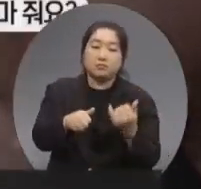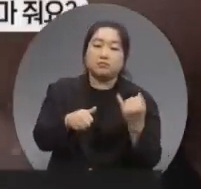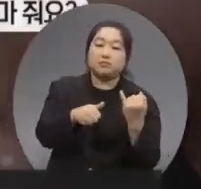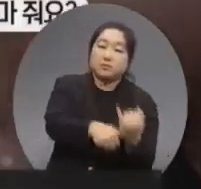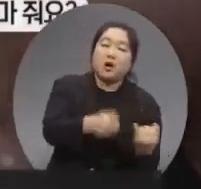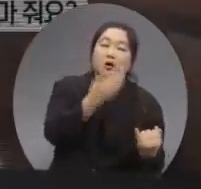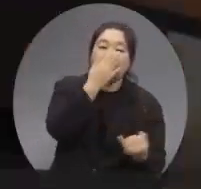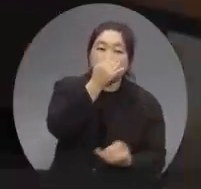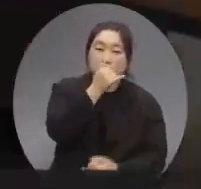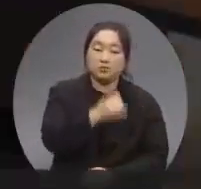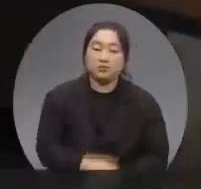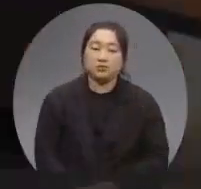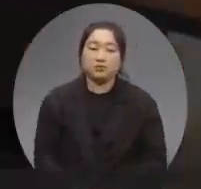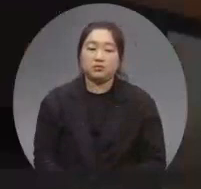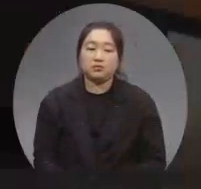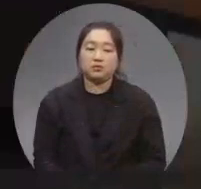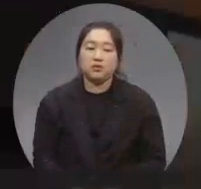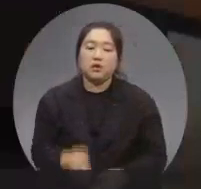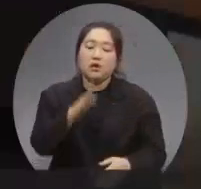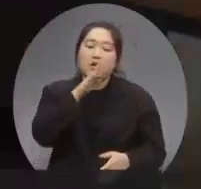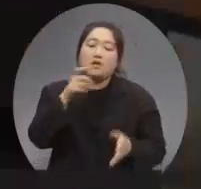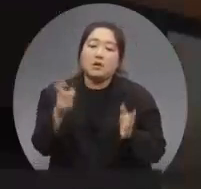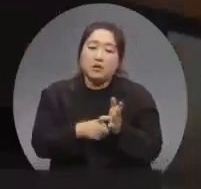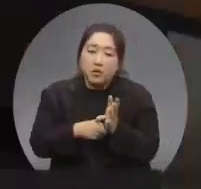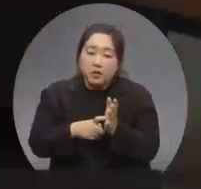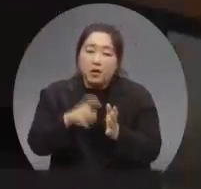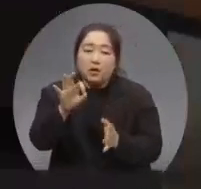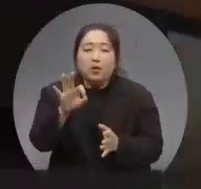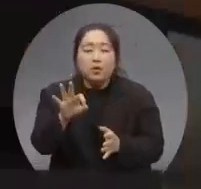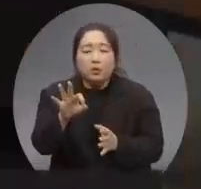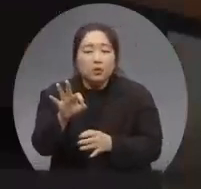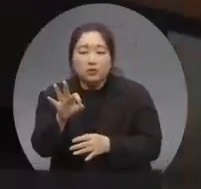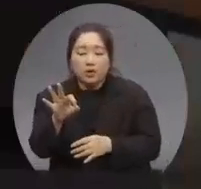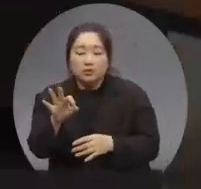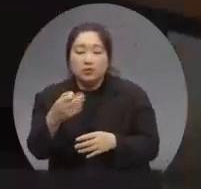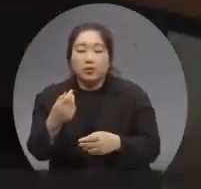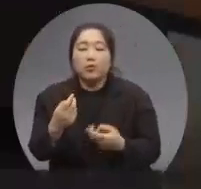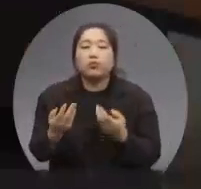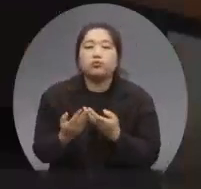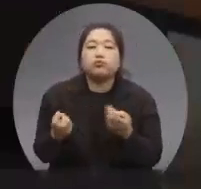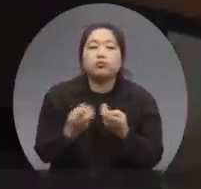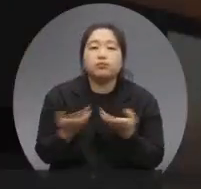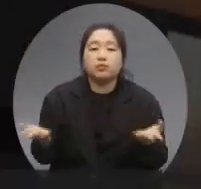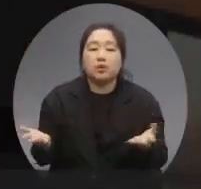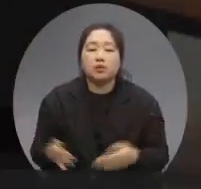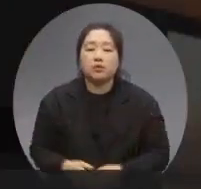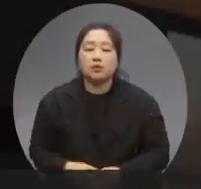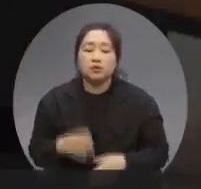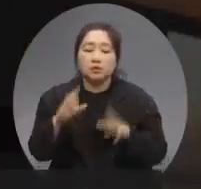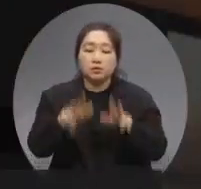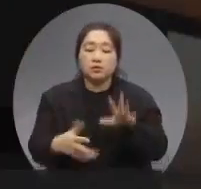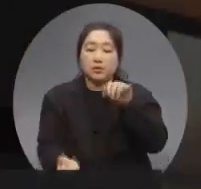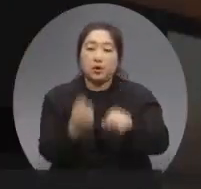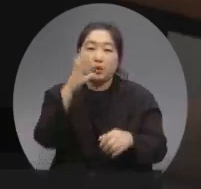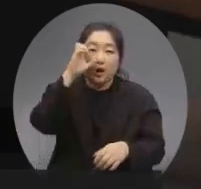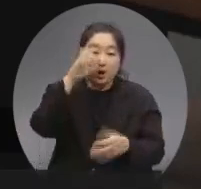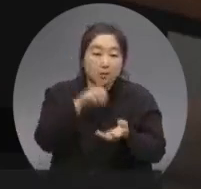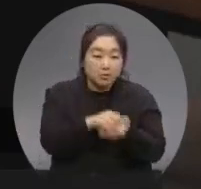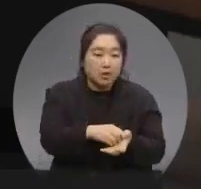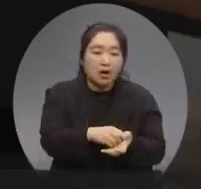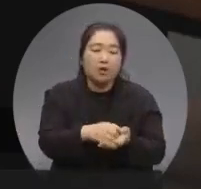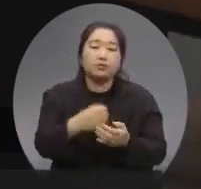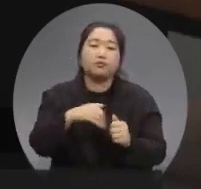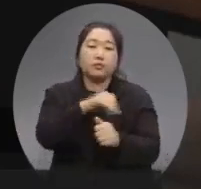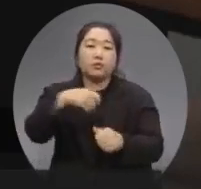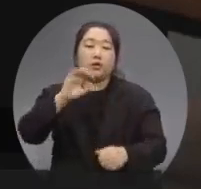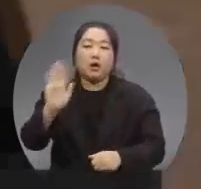합니다. 정말 급한데 더 이상 어디 구호할 데가 없고 지금 당장 알바나 그런 거 할 수 있는